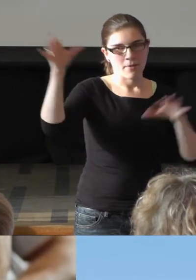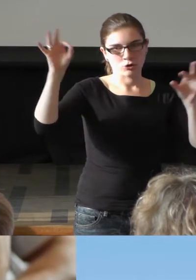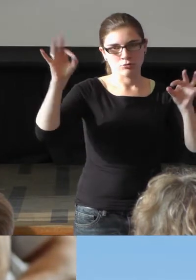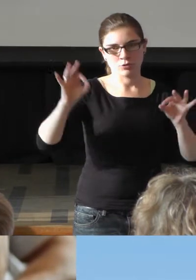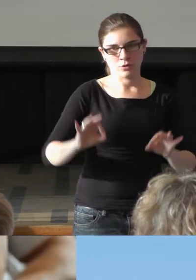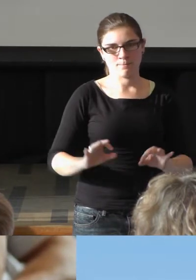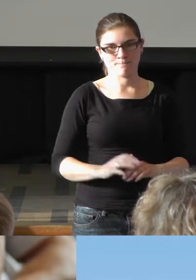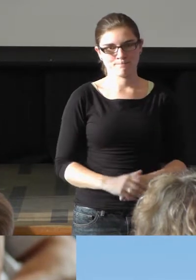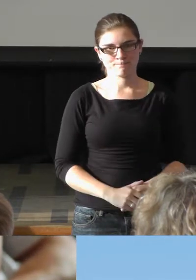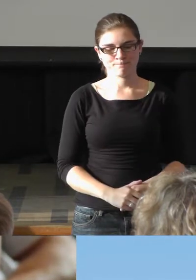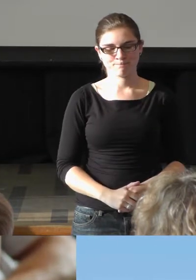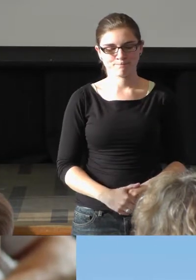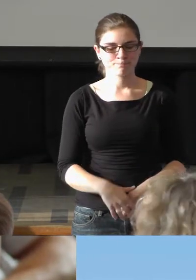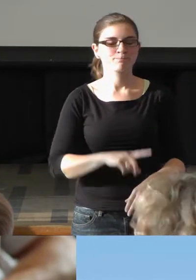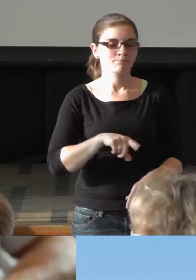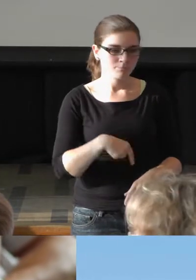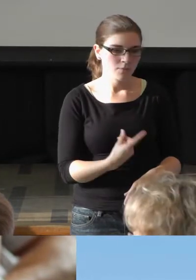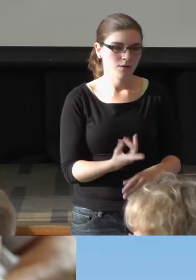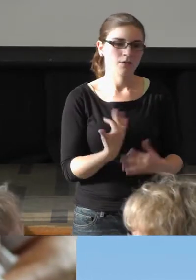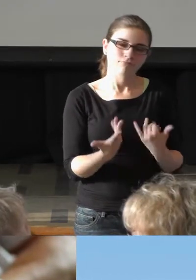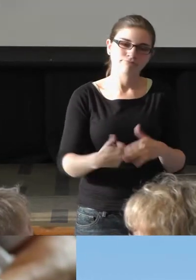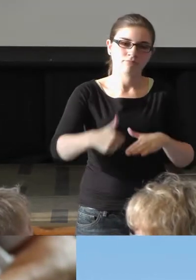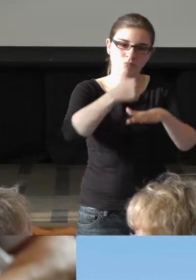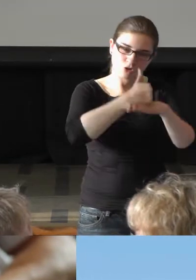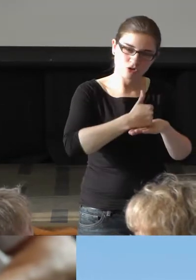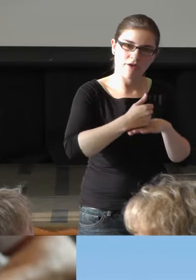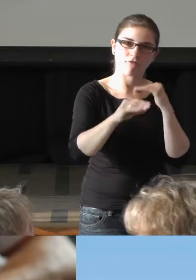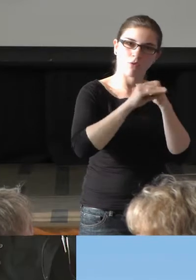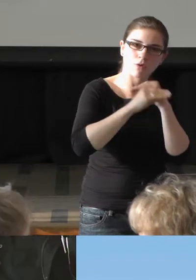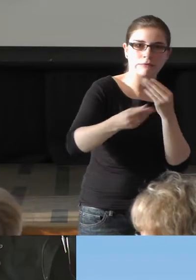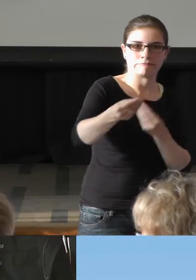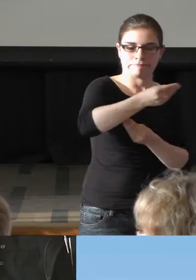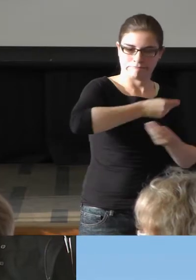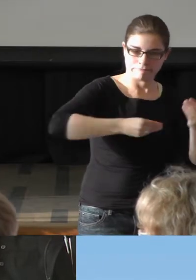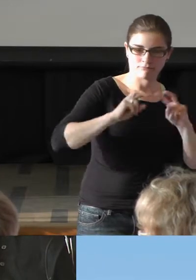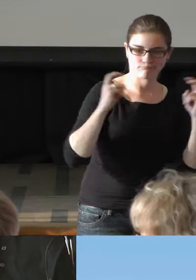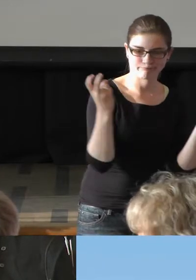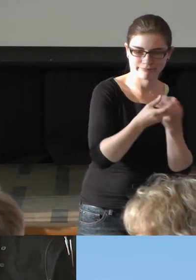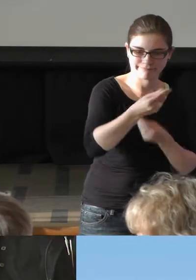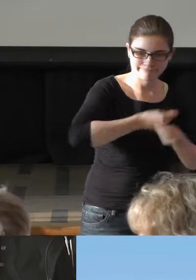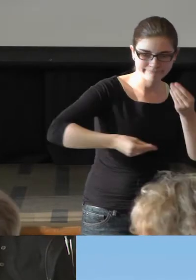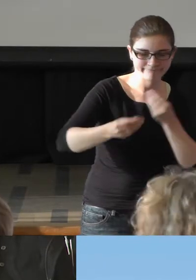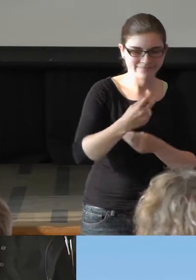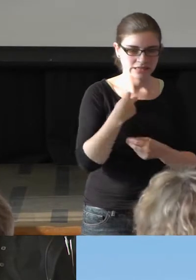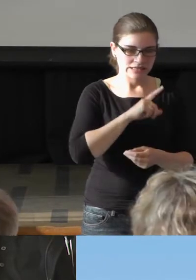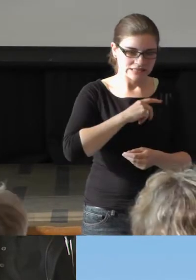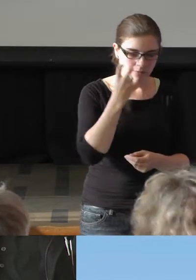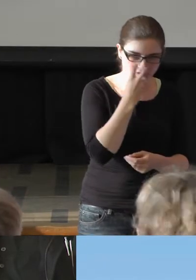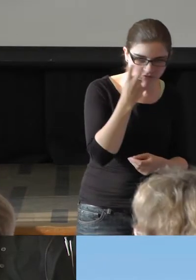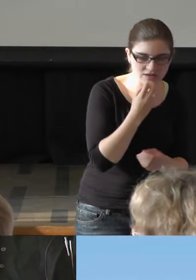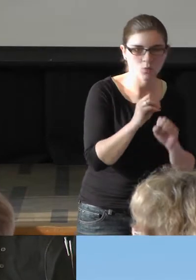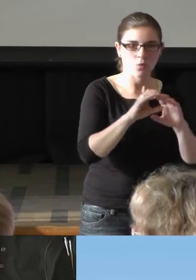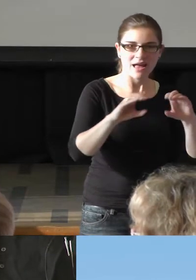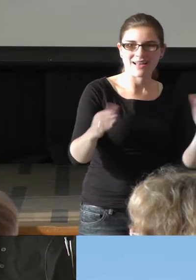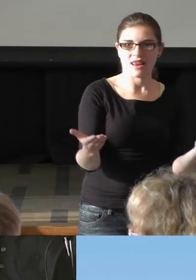Ich habe dann mich mit meinem damaligen Chef und den Kollegen zusammengesetzt, wir haben darüber gesprochen, ich habe versucht, denen das, soweit mir